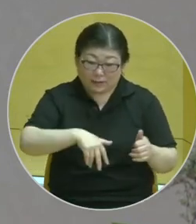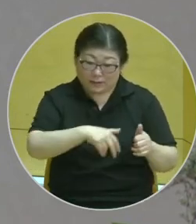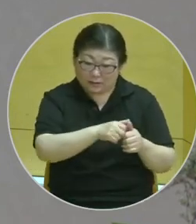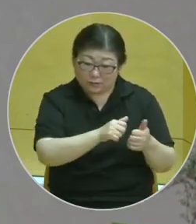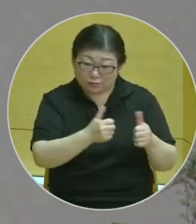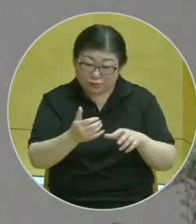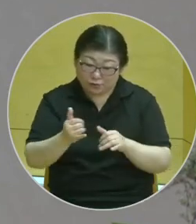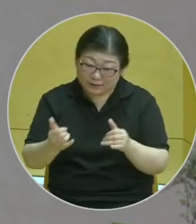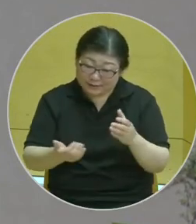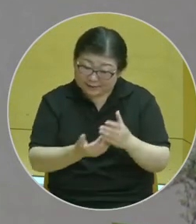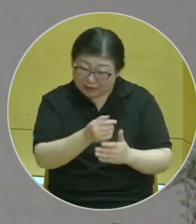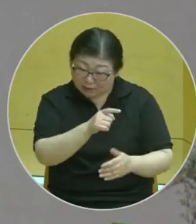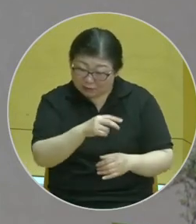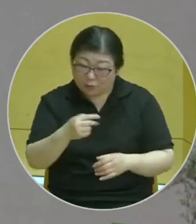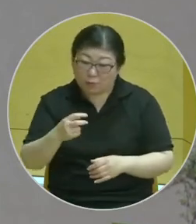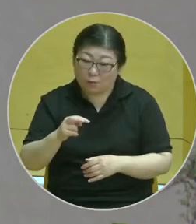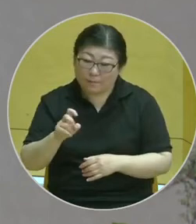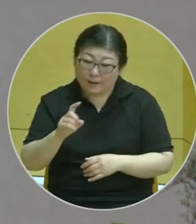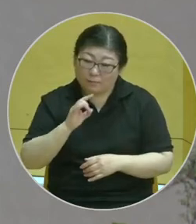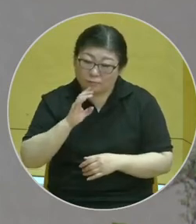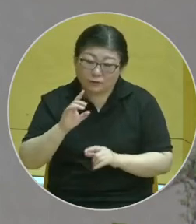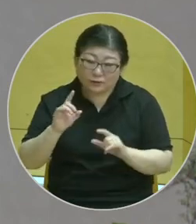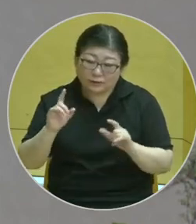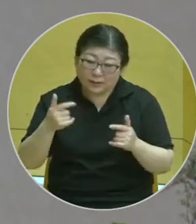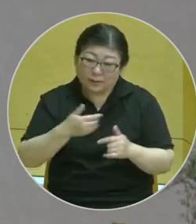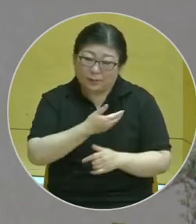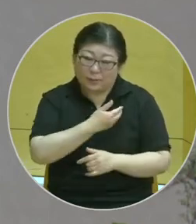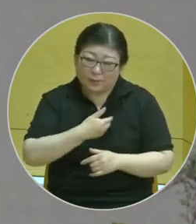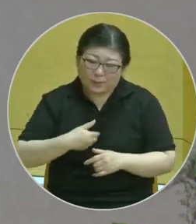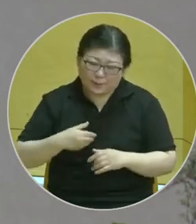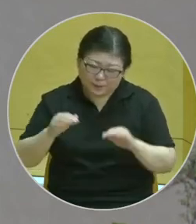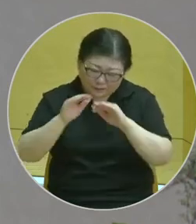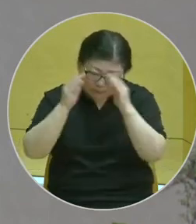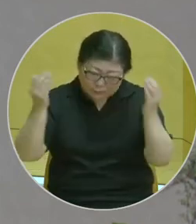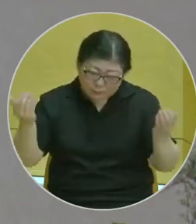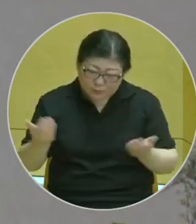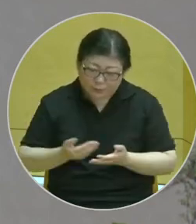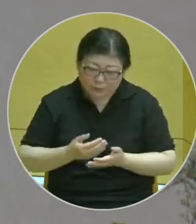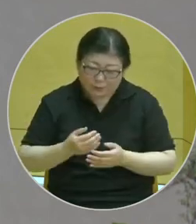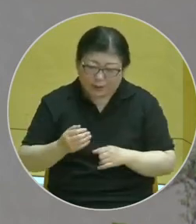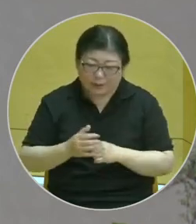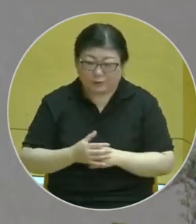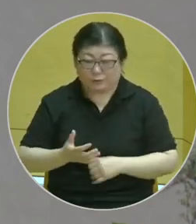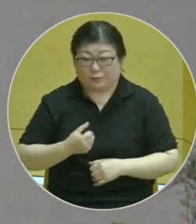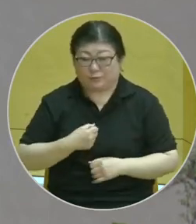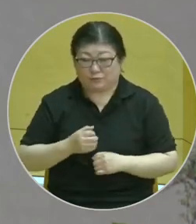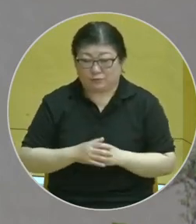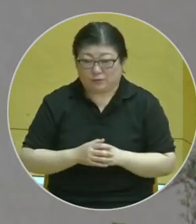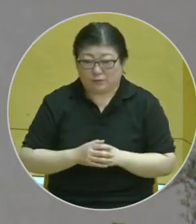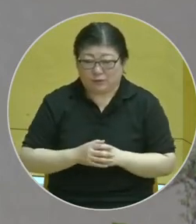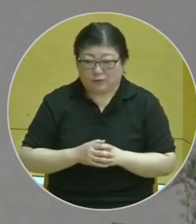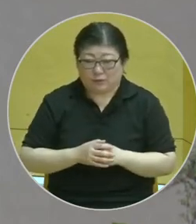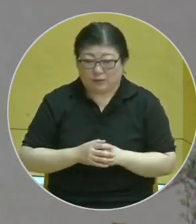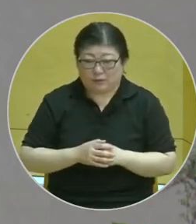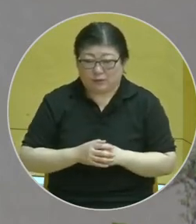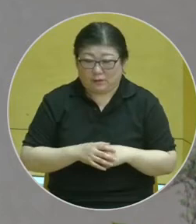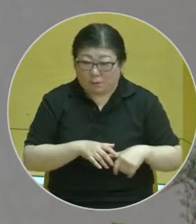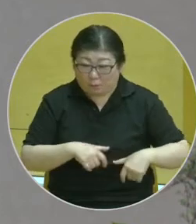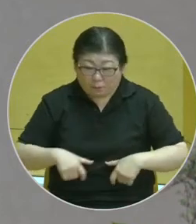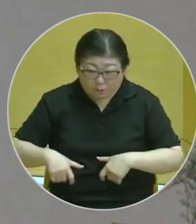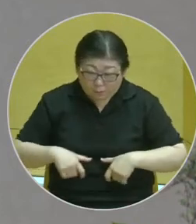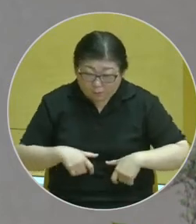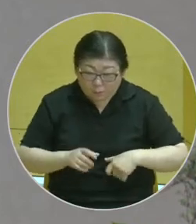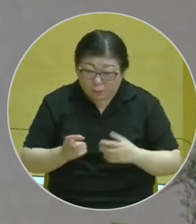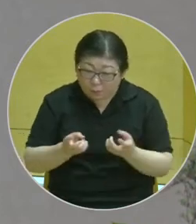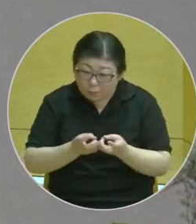아니라 모든 제자에게 충격이었습니다 왕자와 합니다 불안합니다 두렵습니다 언제 죽음이 닭 좋을지도